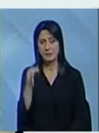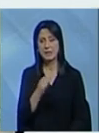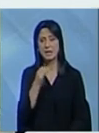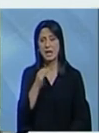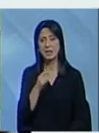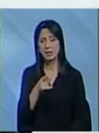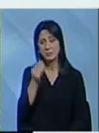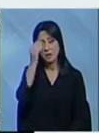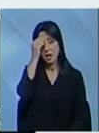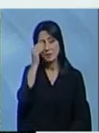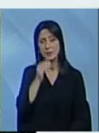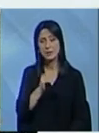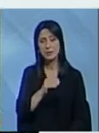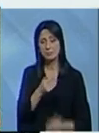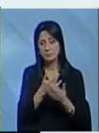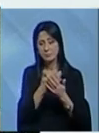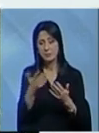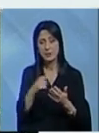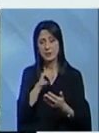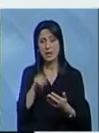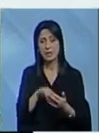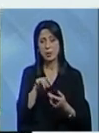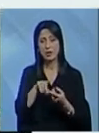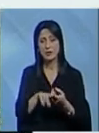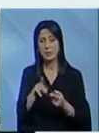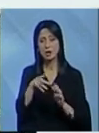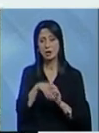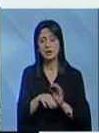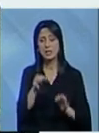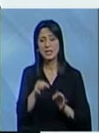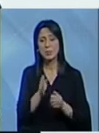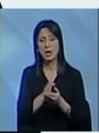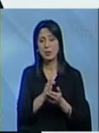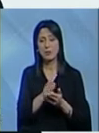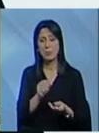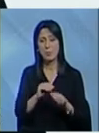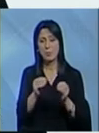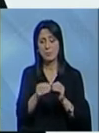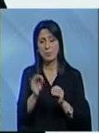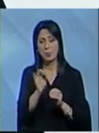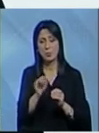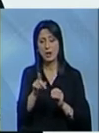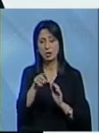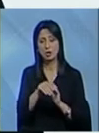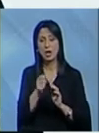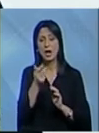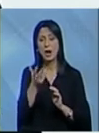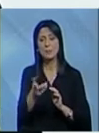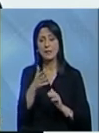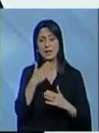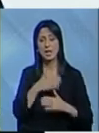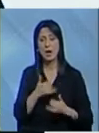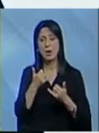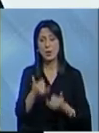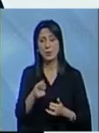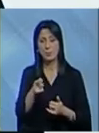საინტერესოა ცხადია მათი მოსაზრებები მთელ რიგ საკითხებთან დაკავშირებით, მათ შორის სასამართლოში არსებულ გამოწვევებზე, მათ შორის რამდენად